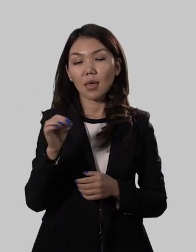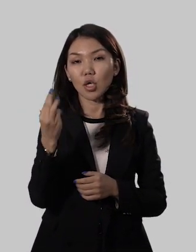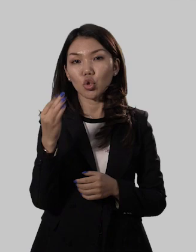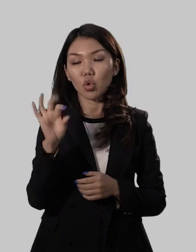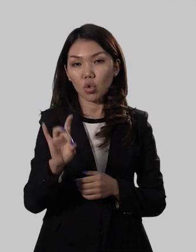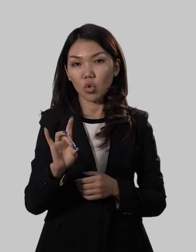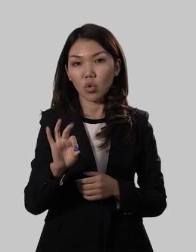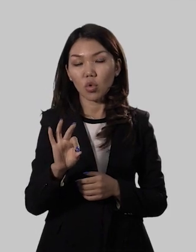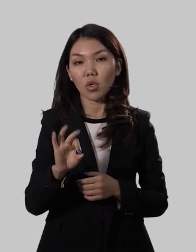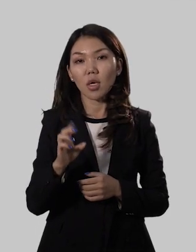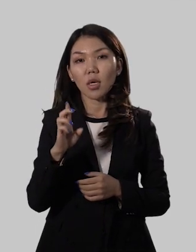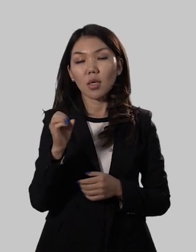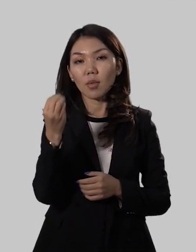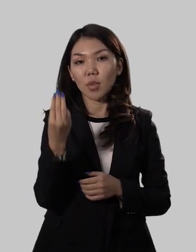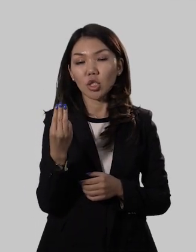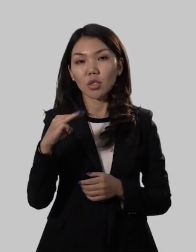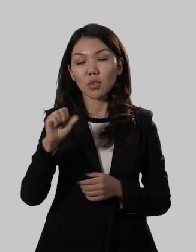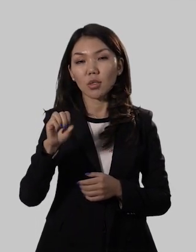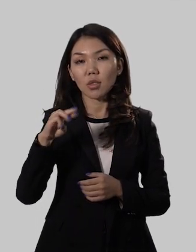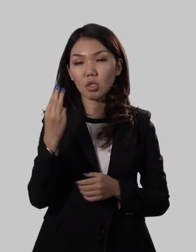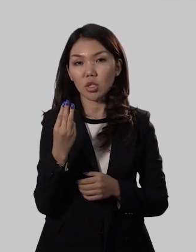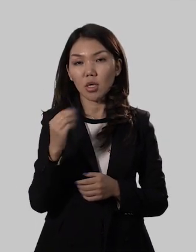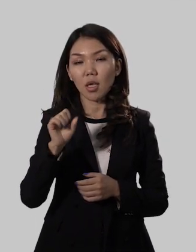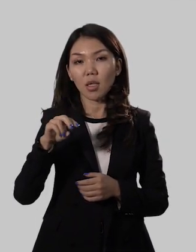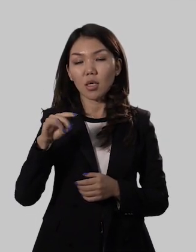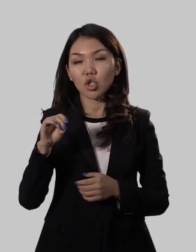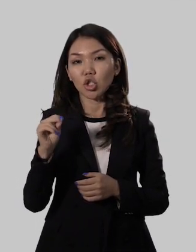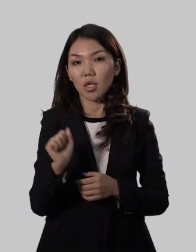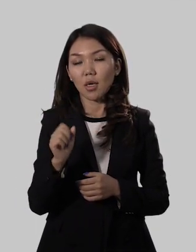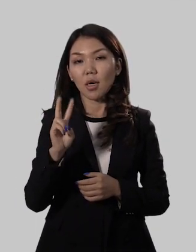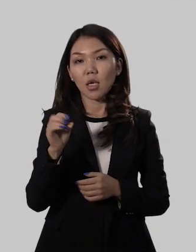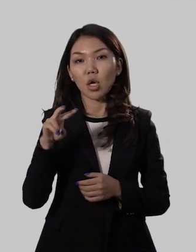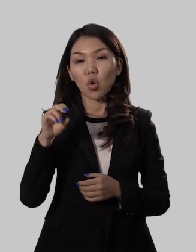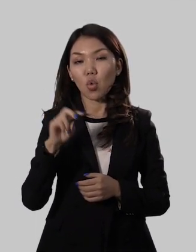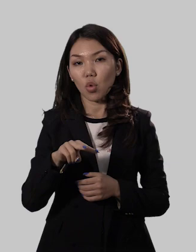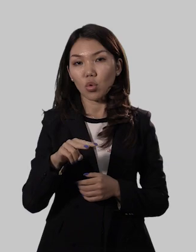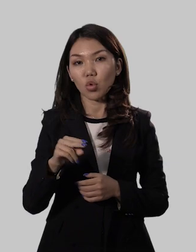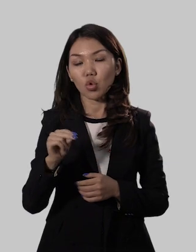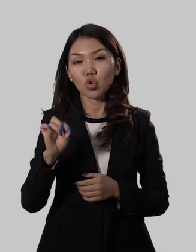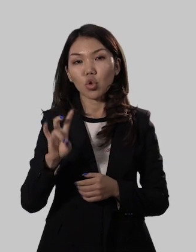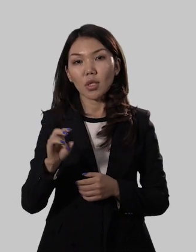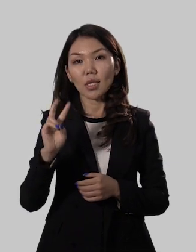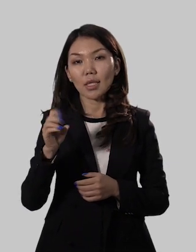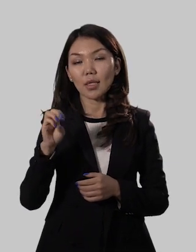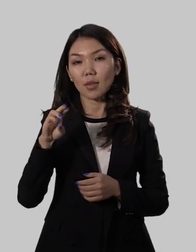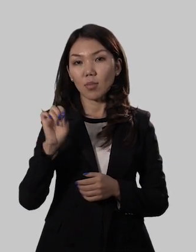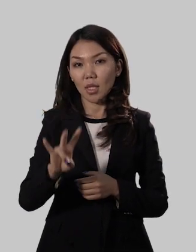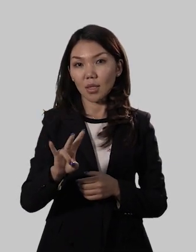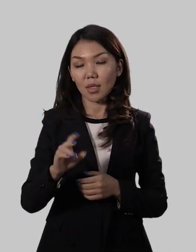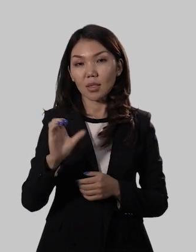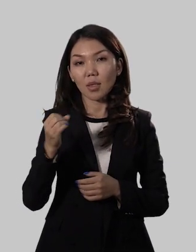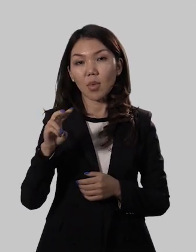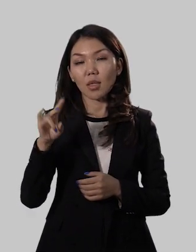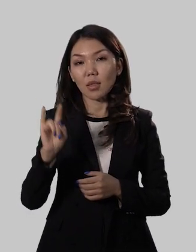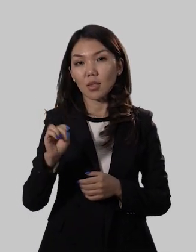Карашоро, Беш Таш, Ала Арча, Каракол, Чоң Кемин,